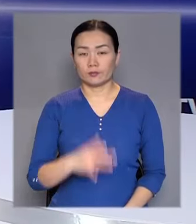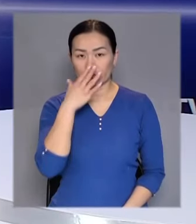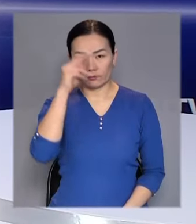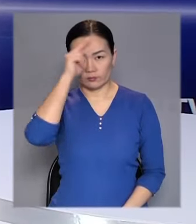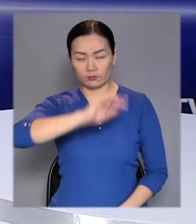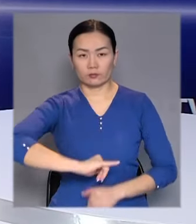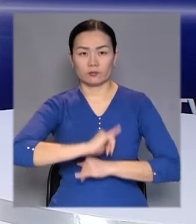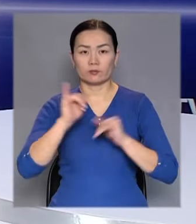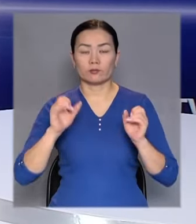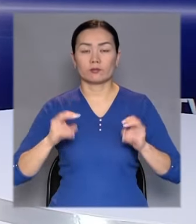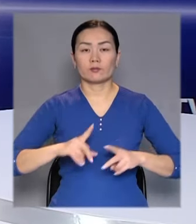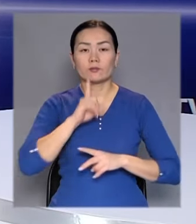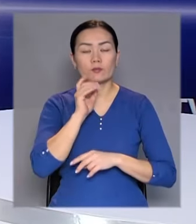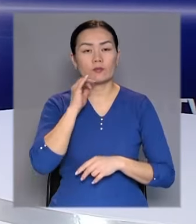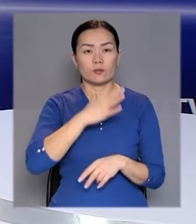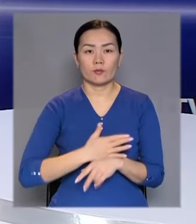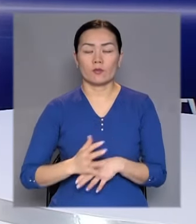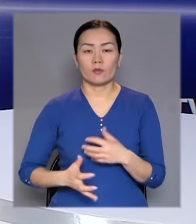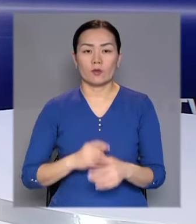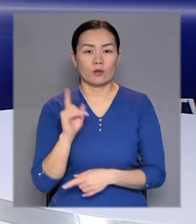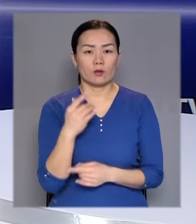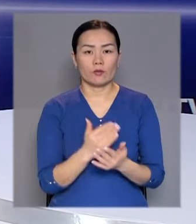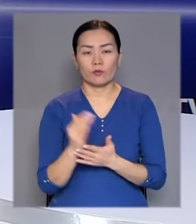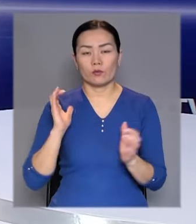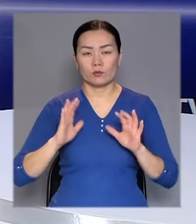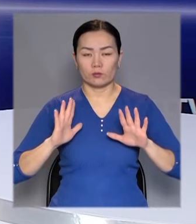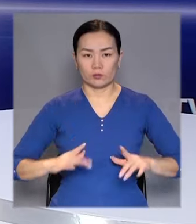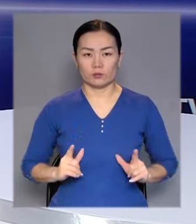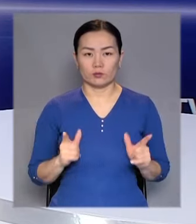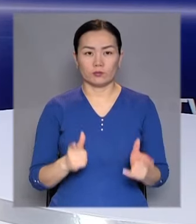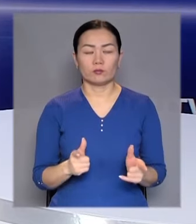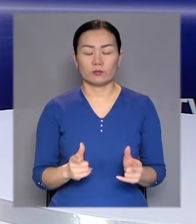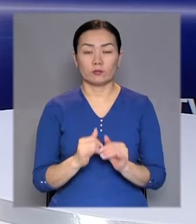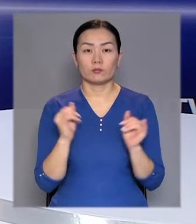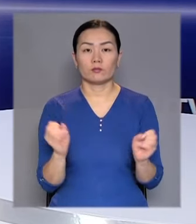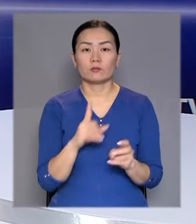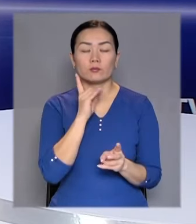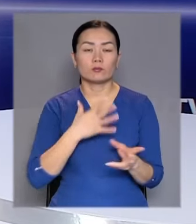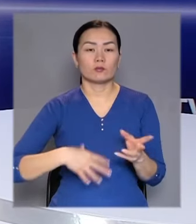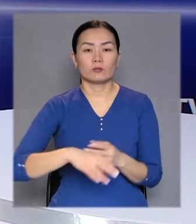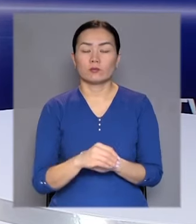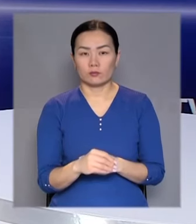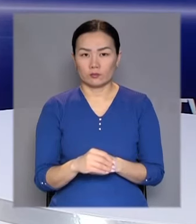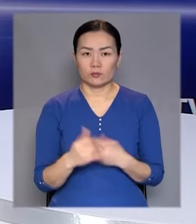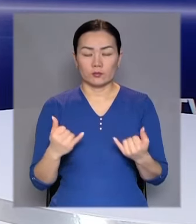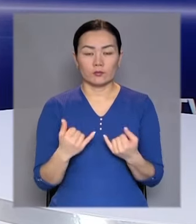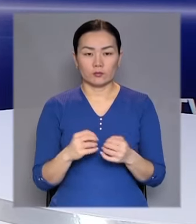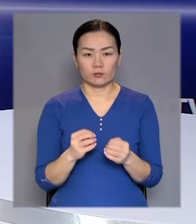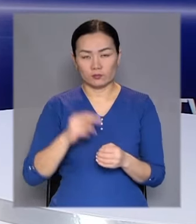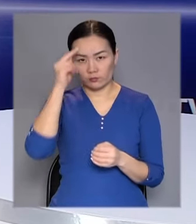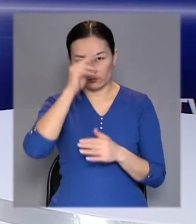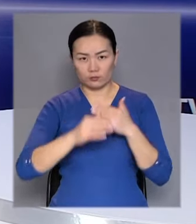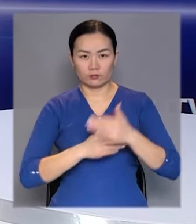Шетелде білімін жетілдіріп жүрген жастар көп. Әлемнің озық жоғары оқу орындары көкжиегін кеңейткен студенттердің алды қазір сол